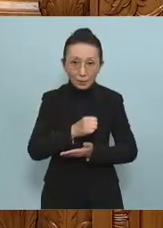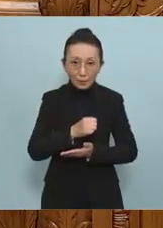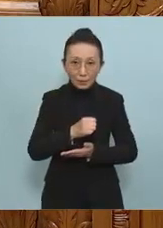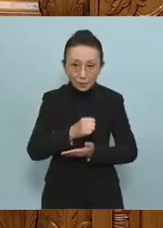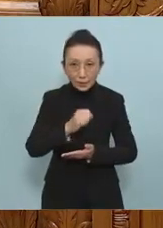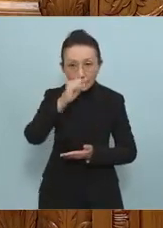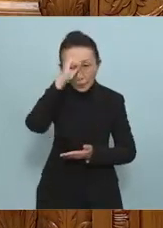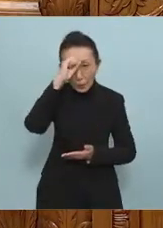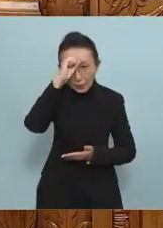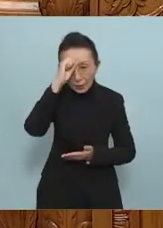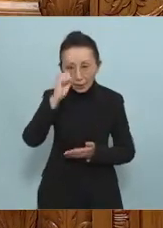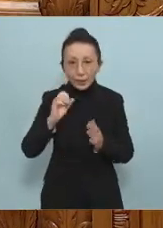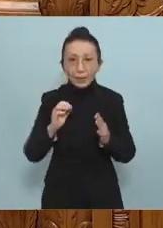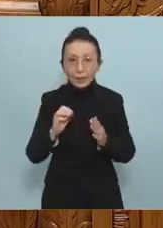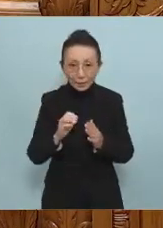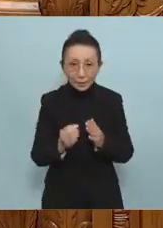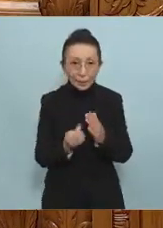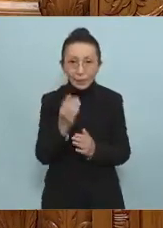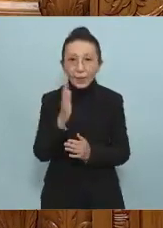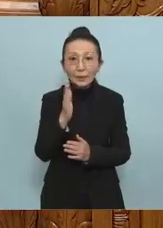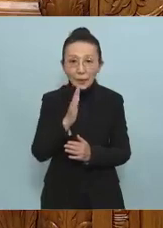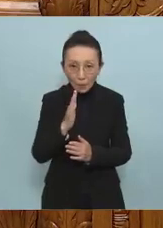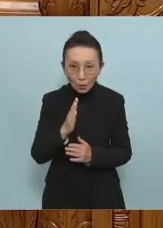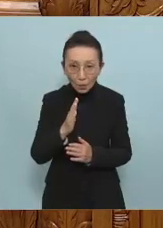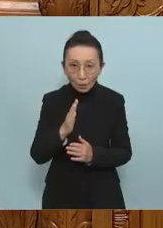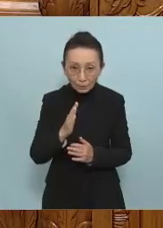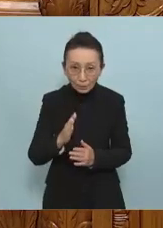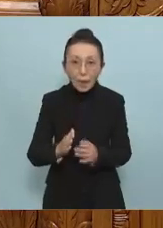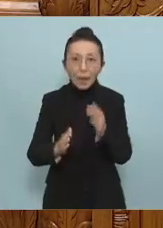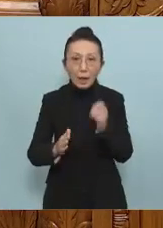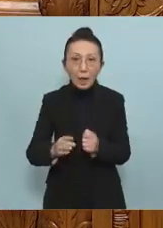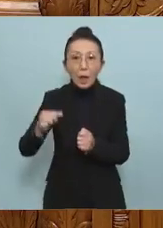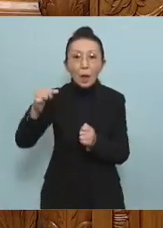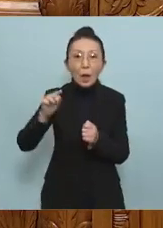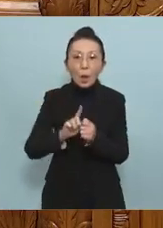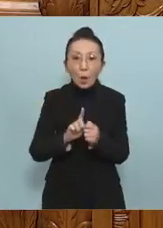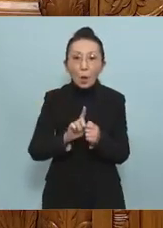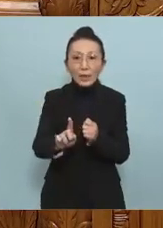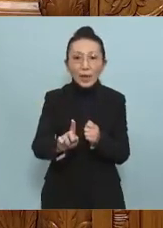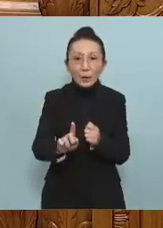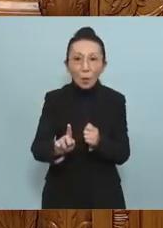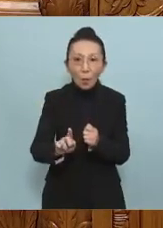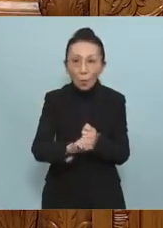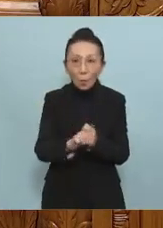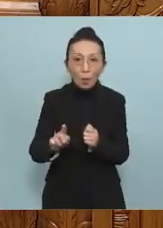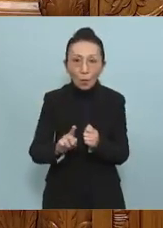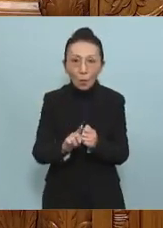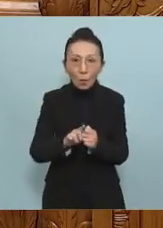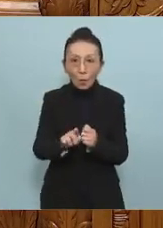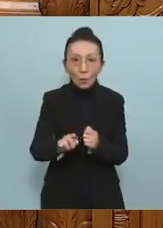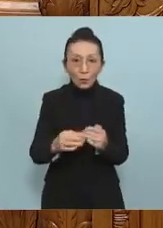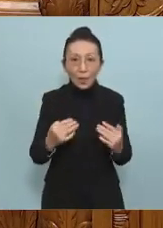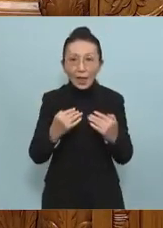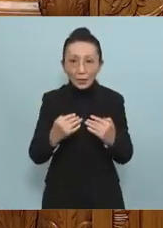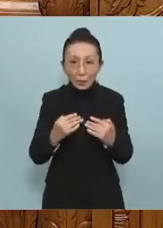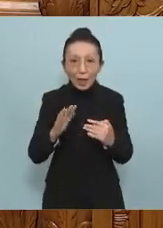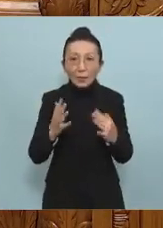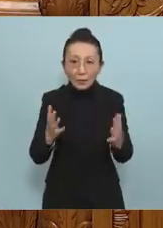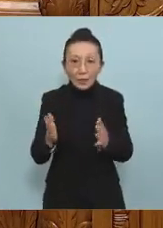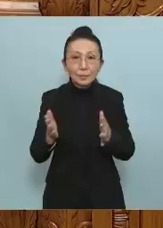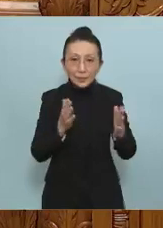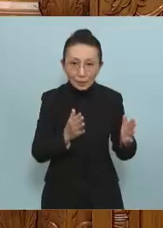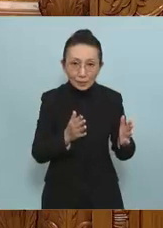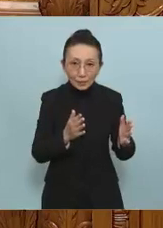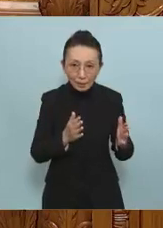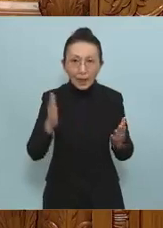くても、放射能による健康被害が否定できなければ被爆者とする 画期的な判断を示しました。政府は